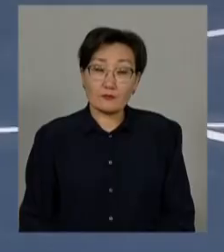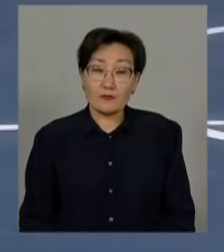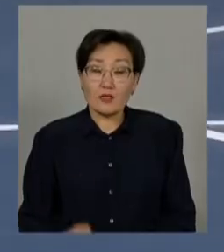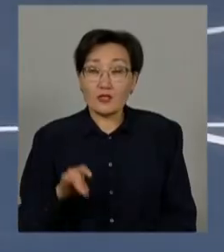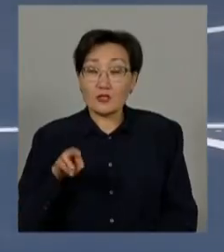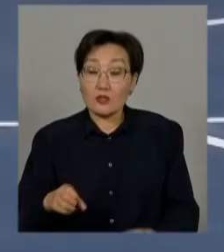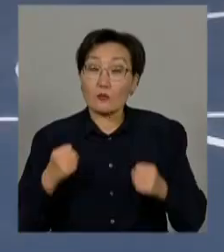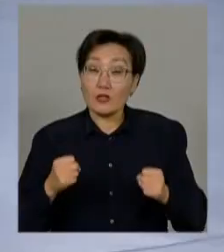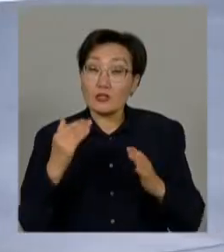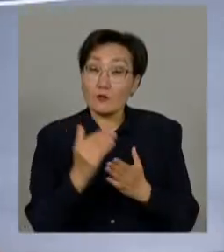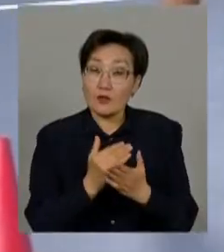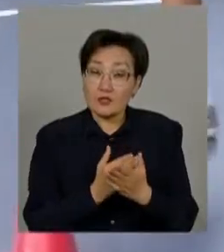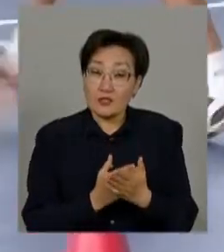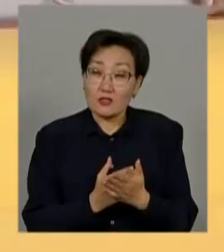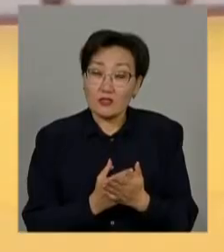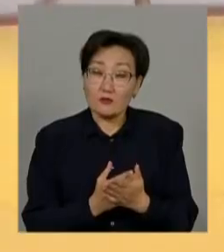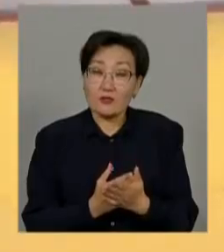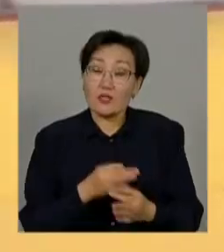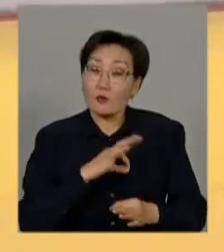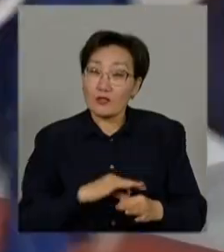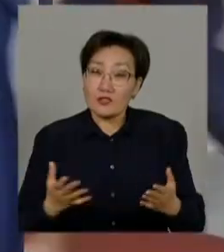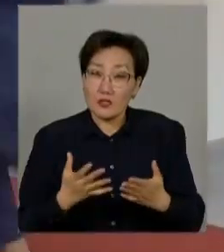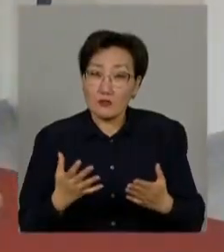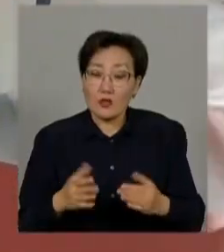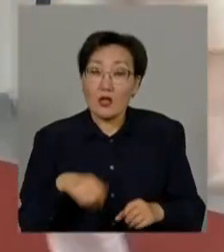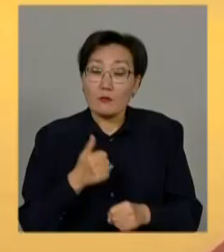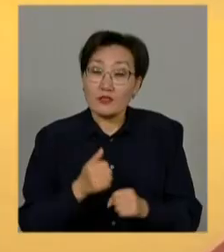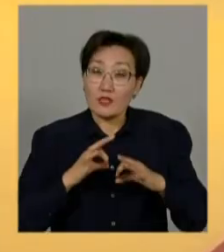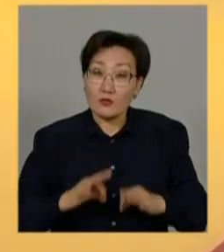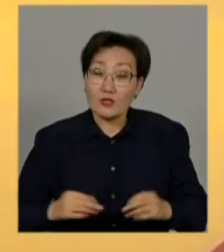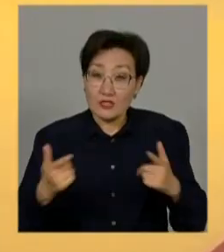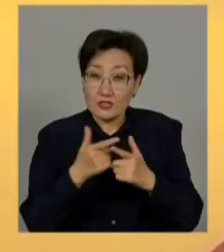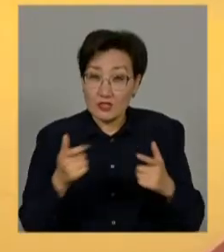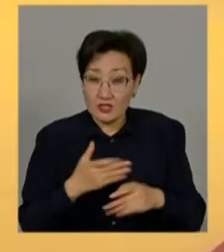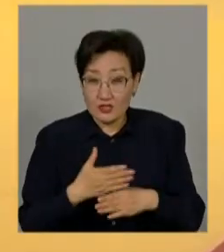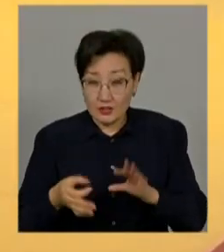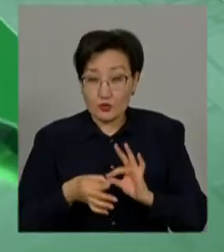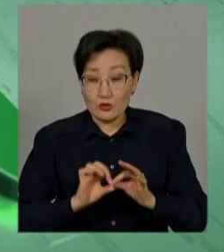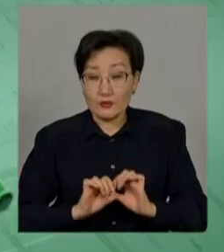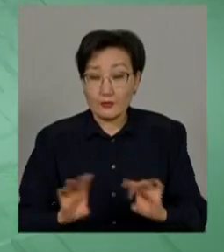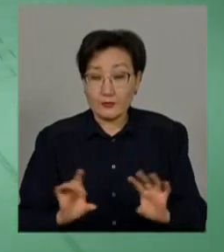Артспорт бағдарламасының май шелпекке айналғаны рас па? Бас прокуратура мәлімдемесі сәлден